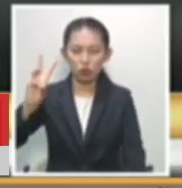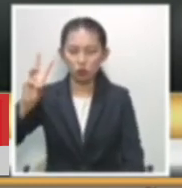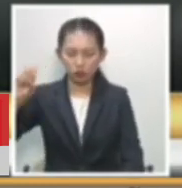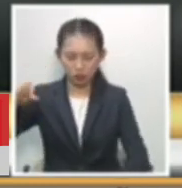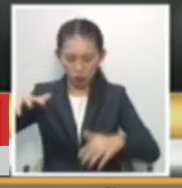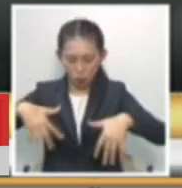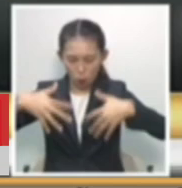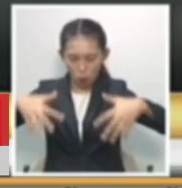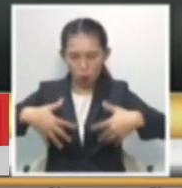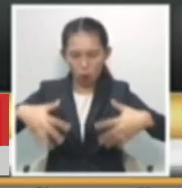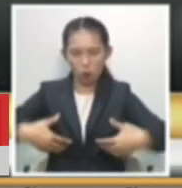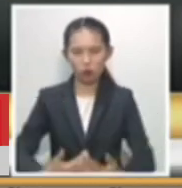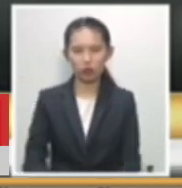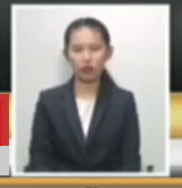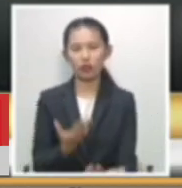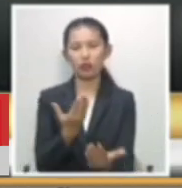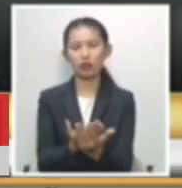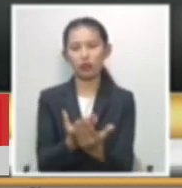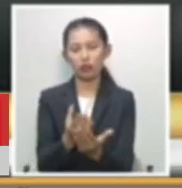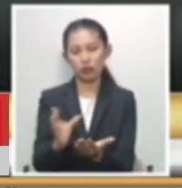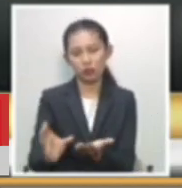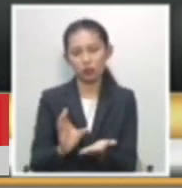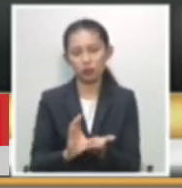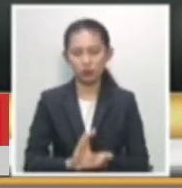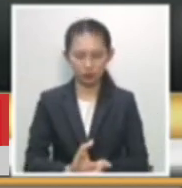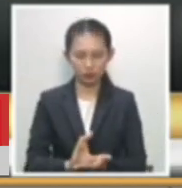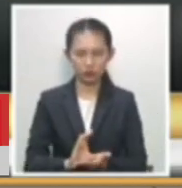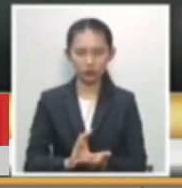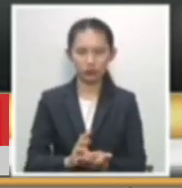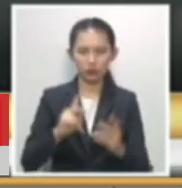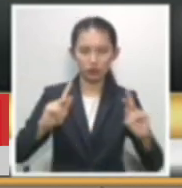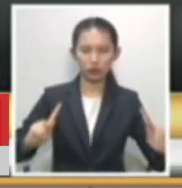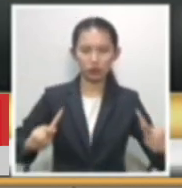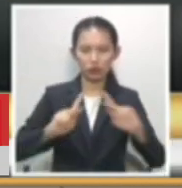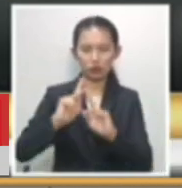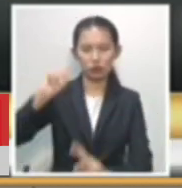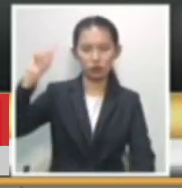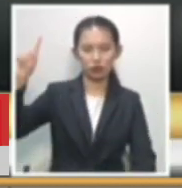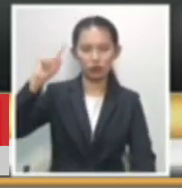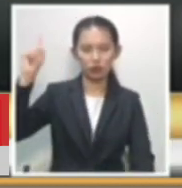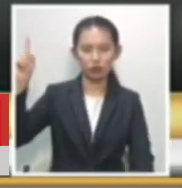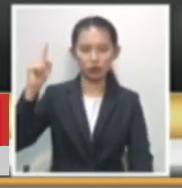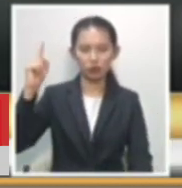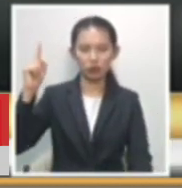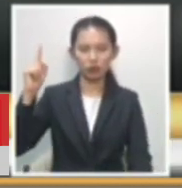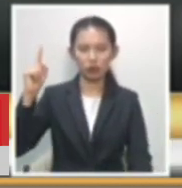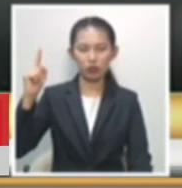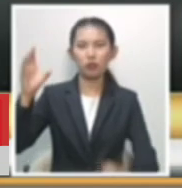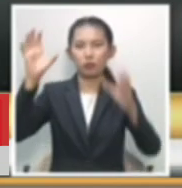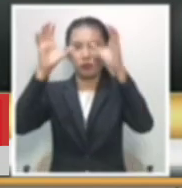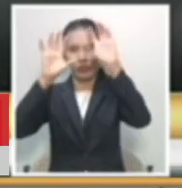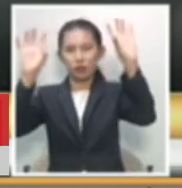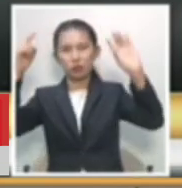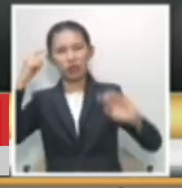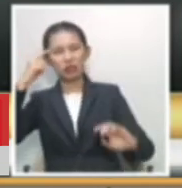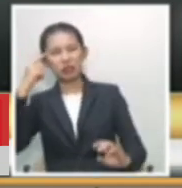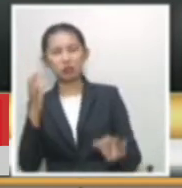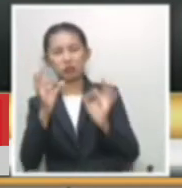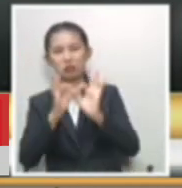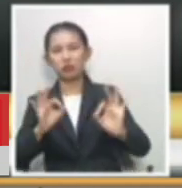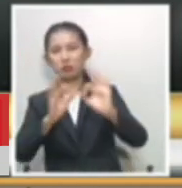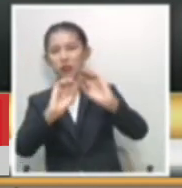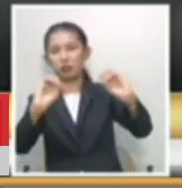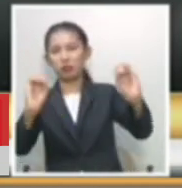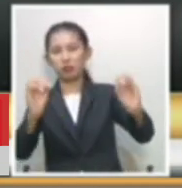างบประมาณที่ท่านยื่นมาในกระทรวงการท่องเที่ยวนั้นดิฉันมองว่ารัฐบาลไม่เห็นความสำคัญแล้วก็ไม่เห็นปัญหา